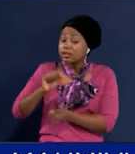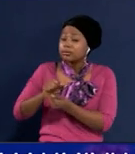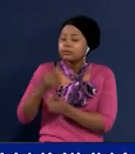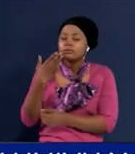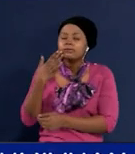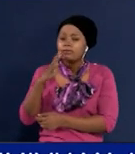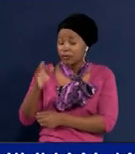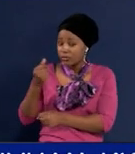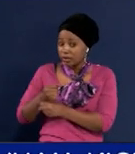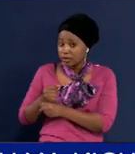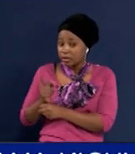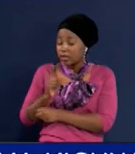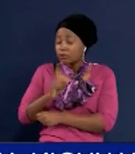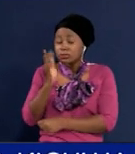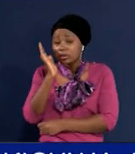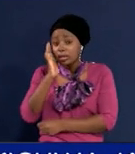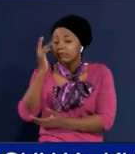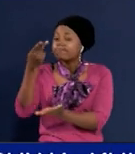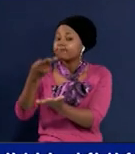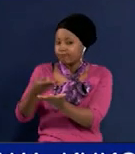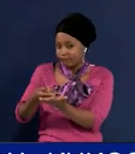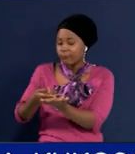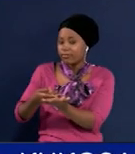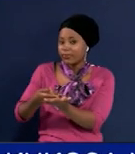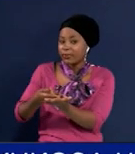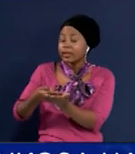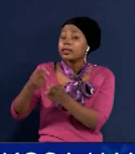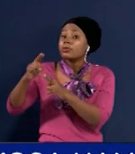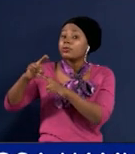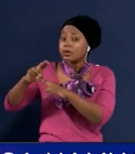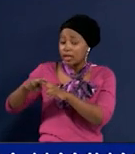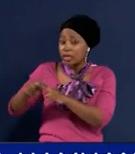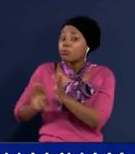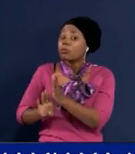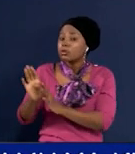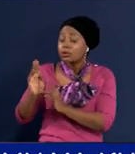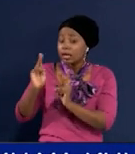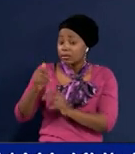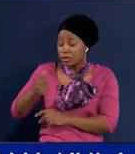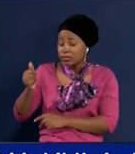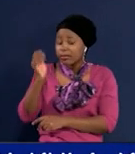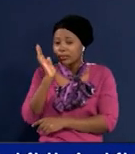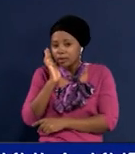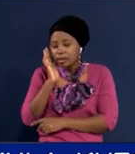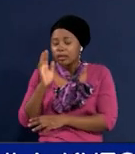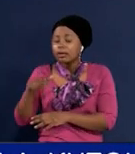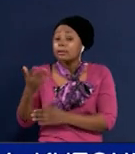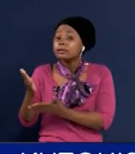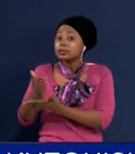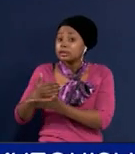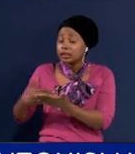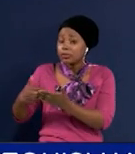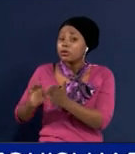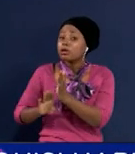kufanya. Asilale katika ulalo, akae kwa mwinuko, hata kama akiwa amelala, basi sehemu ya juu kwa maana